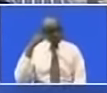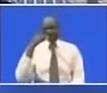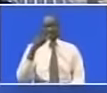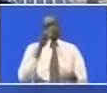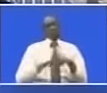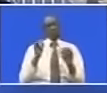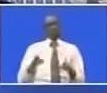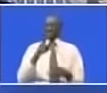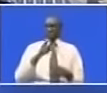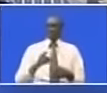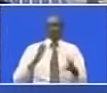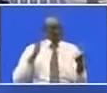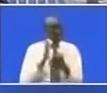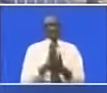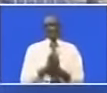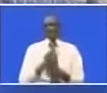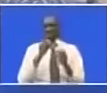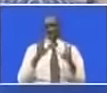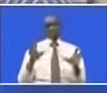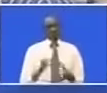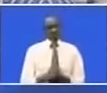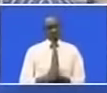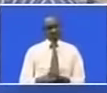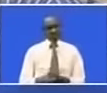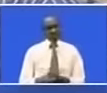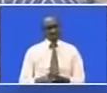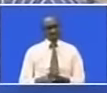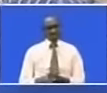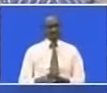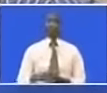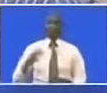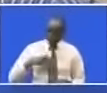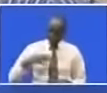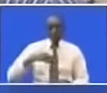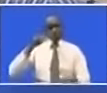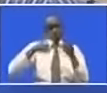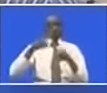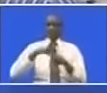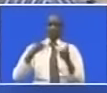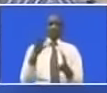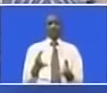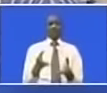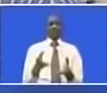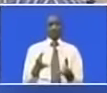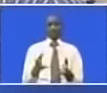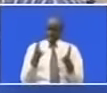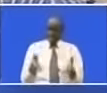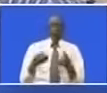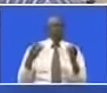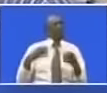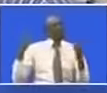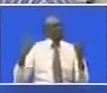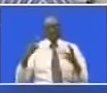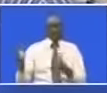huu si uchaguzi wa haki unaotakiwa. Watu wa vikosi wanapiga lakini sio kama walivyokuja mara hii. Mara hii wameletwa wengi